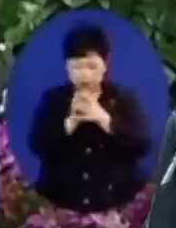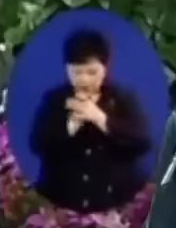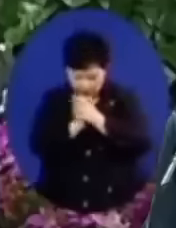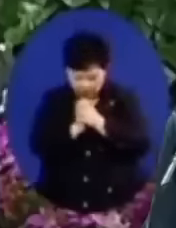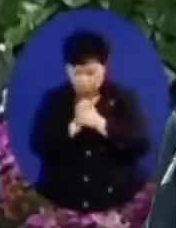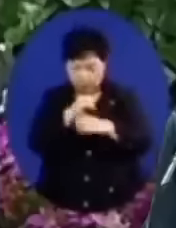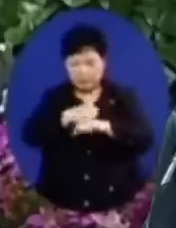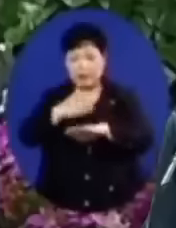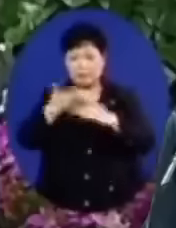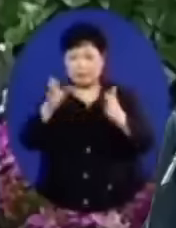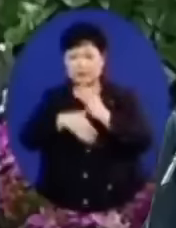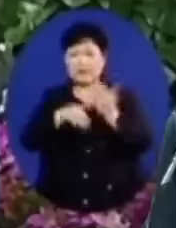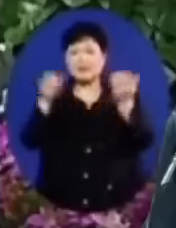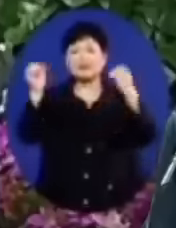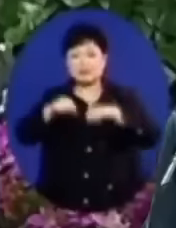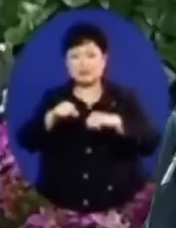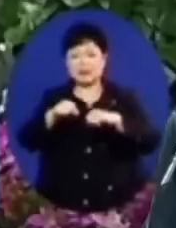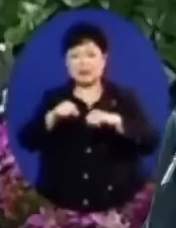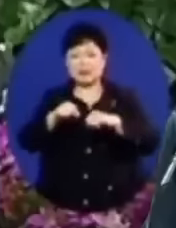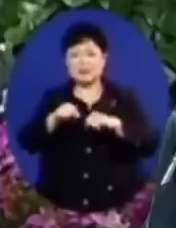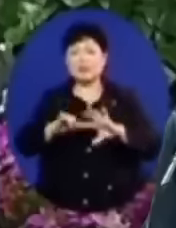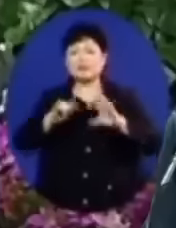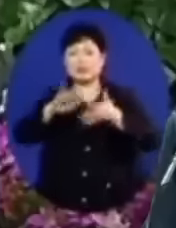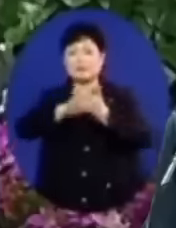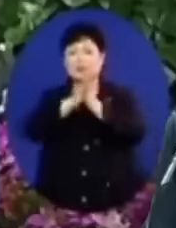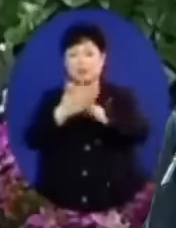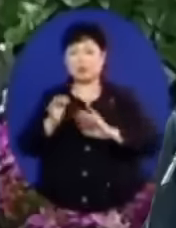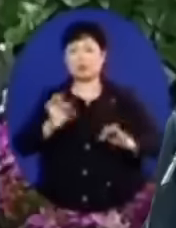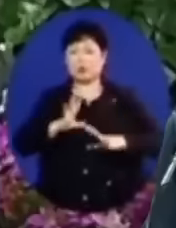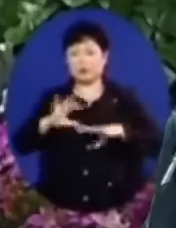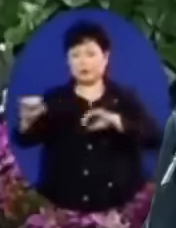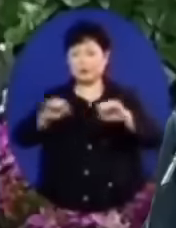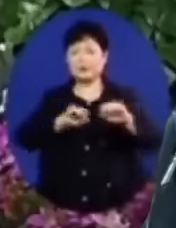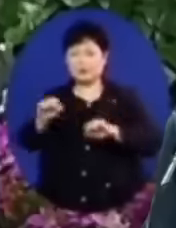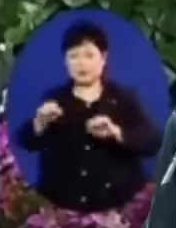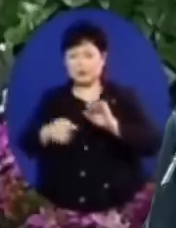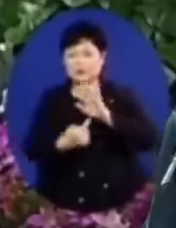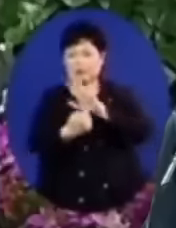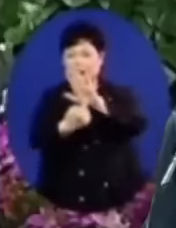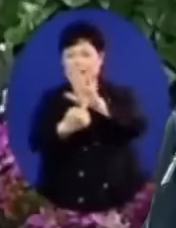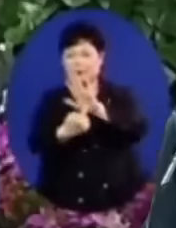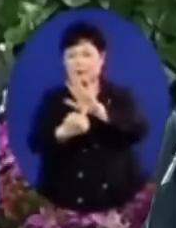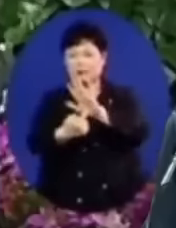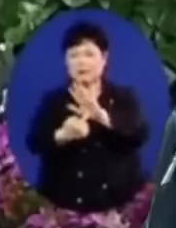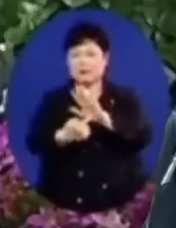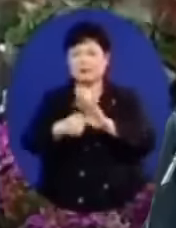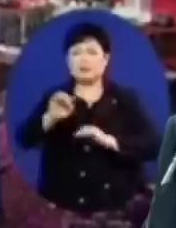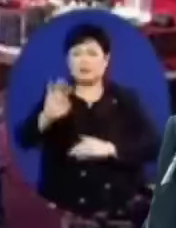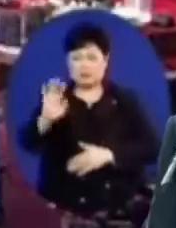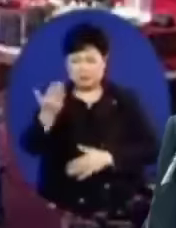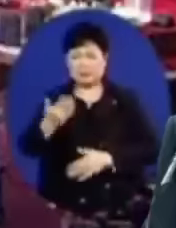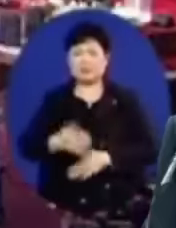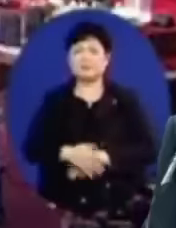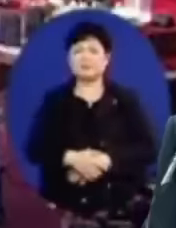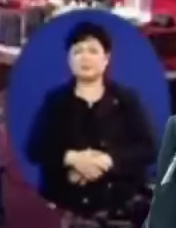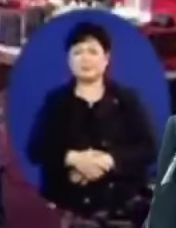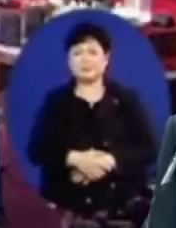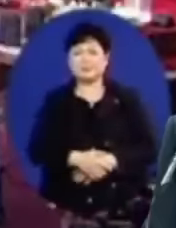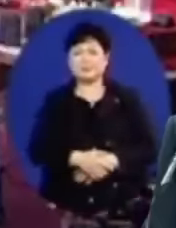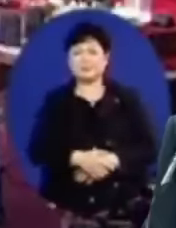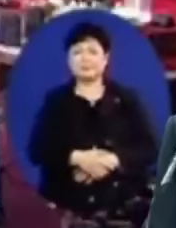때 응답과 함께 세계를 변화시키는 놀라운 역사가 일어나게 되실 것입니다.